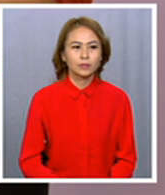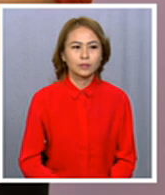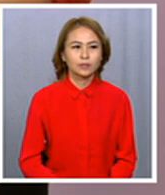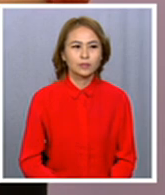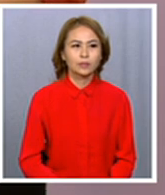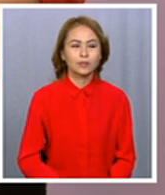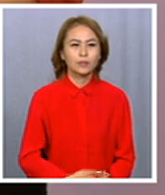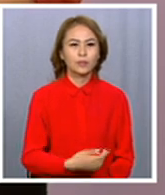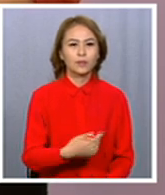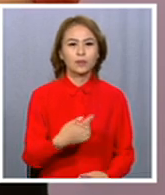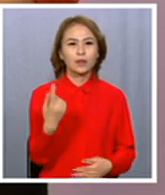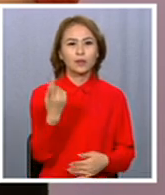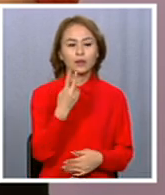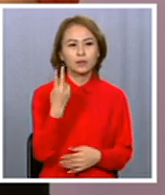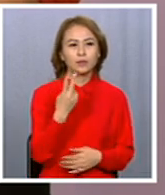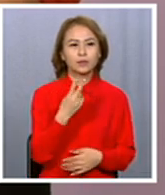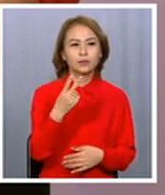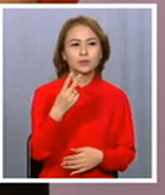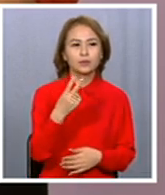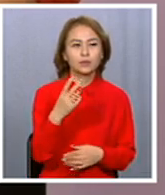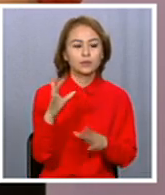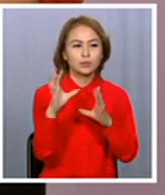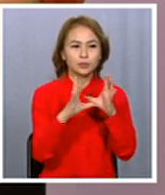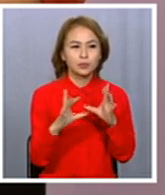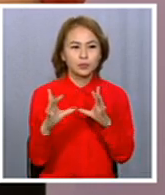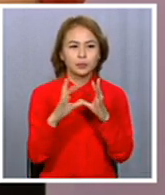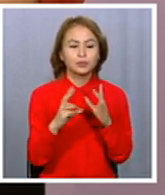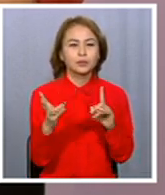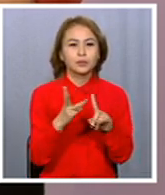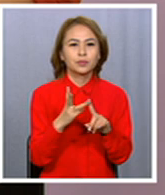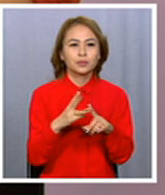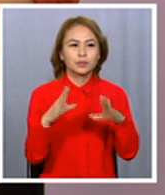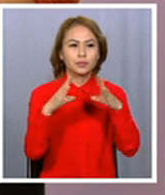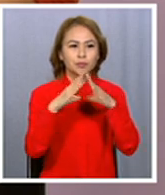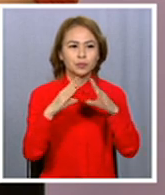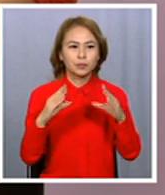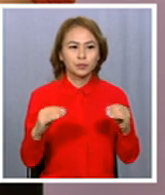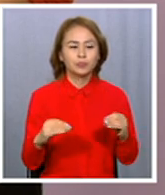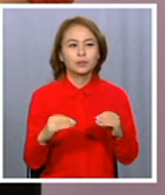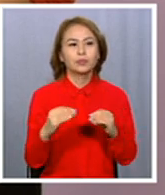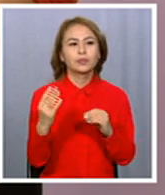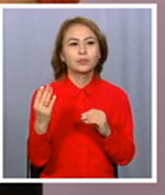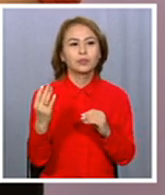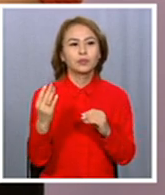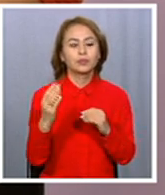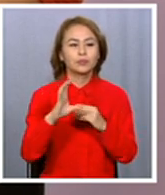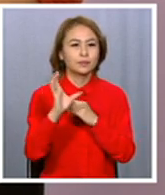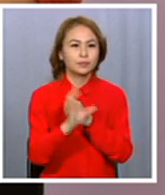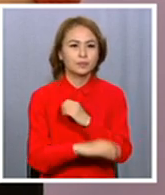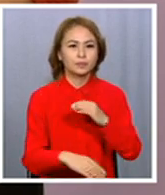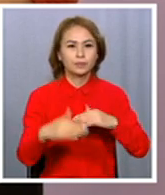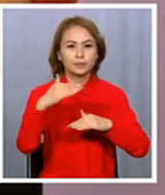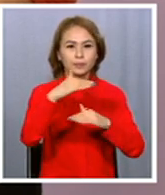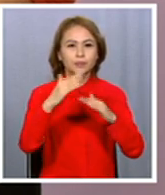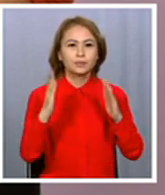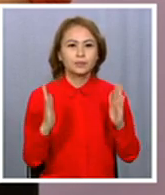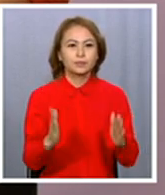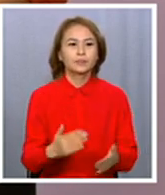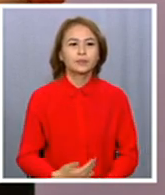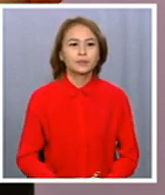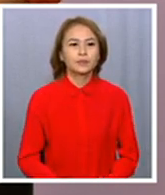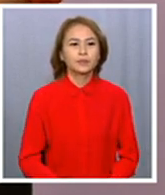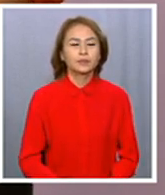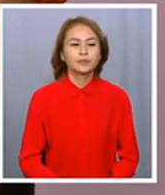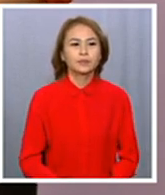2-ші яшығына дөңгелекті, 3-ші яшығына 3 бұрышты, ал 4-ші яшығына тік 4